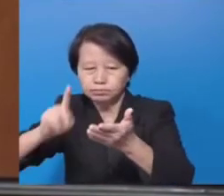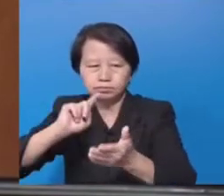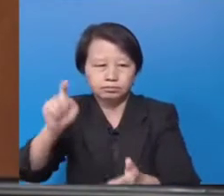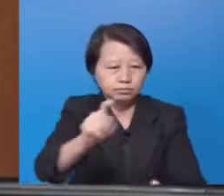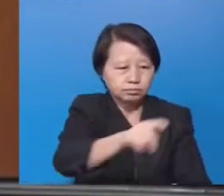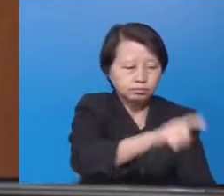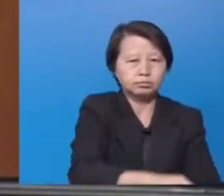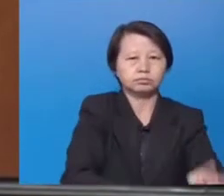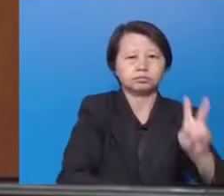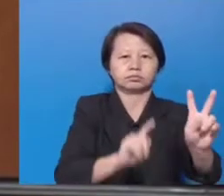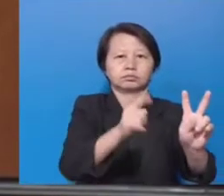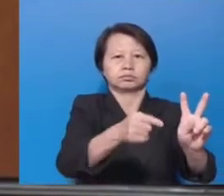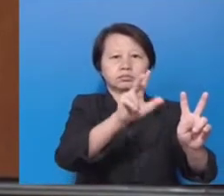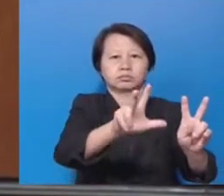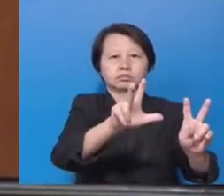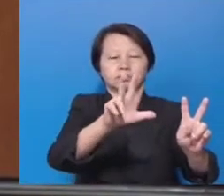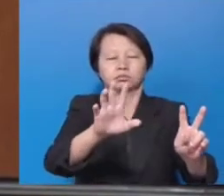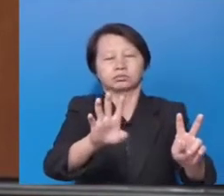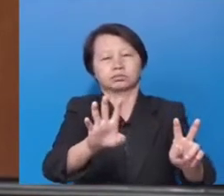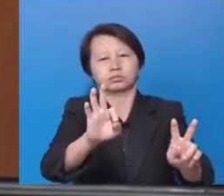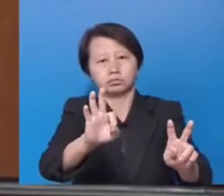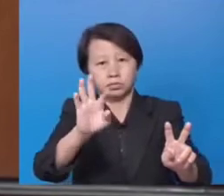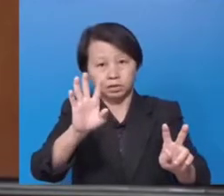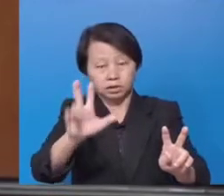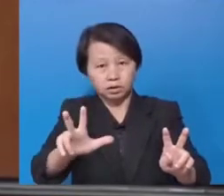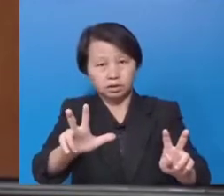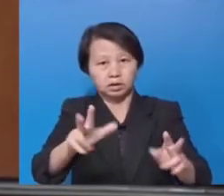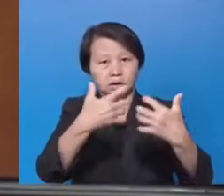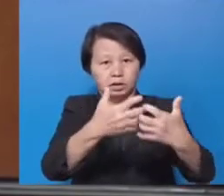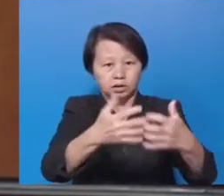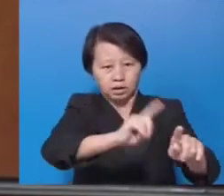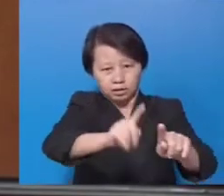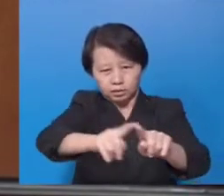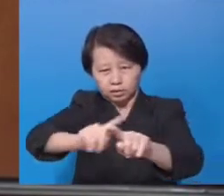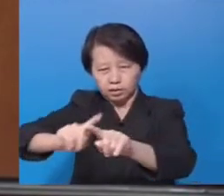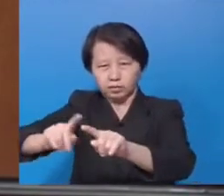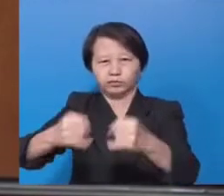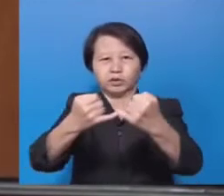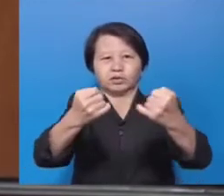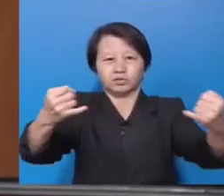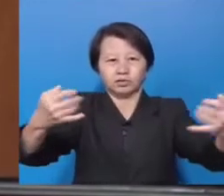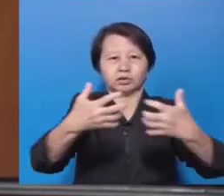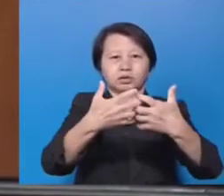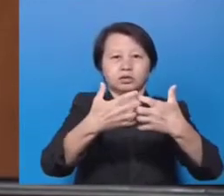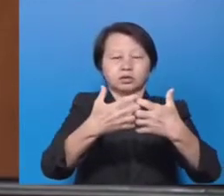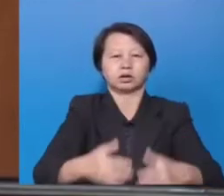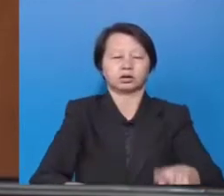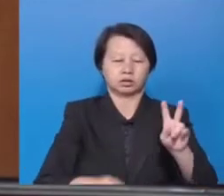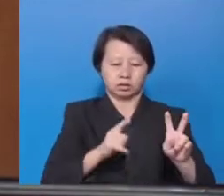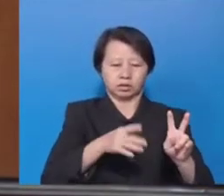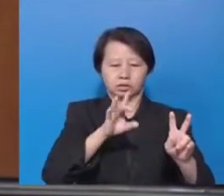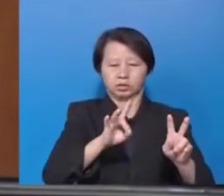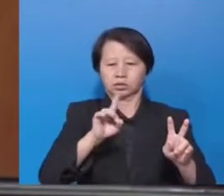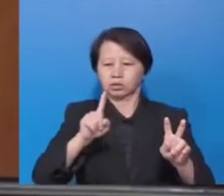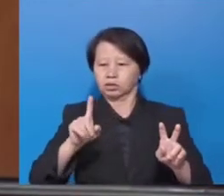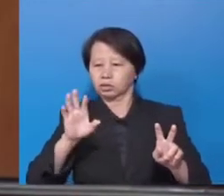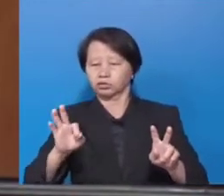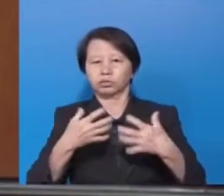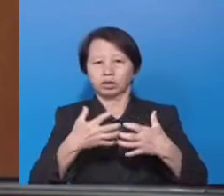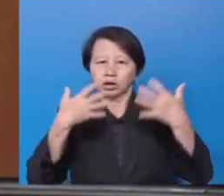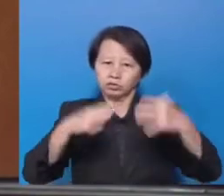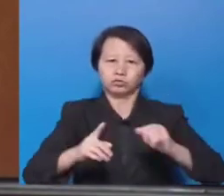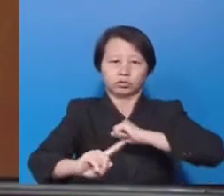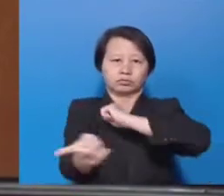atas 2368 kilang daripada pelbagai jenis industri sebanyak 2819